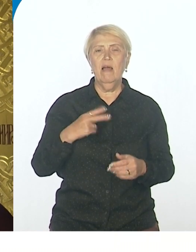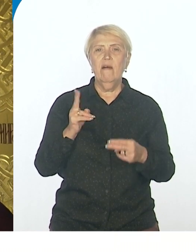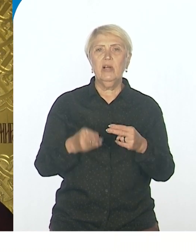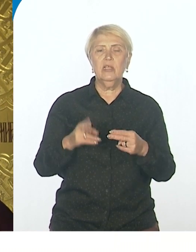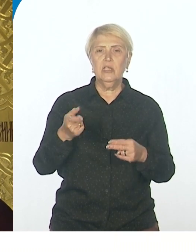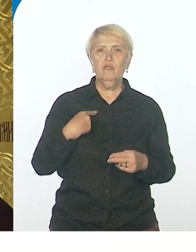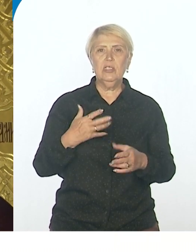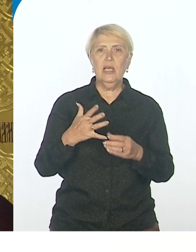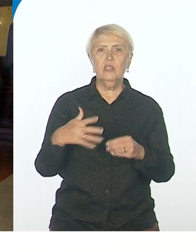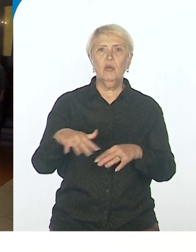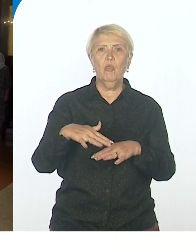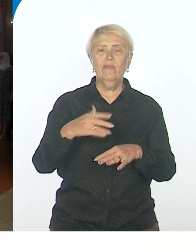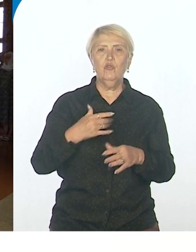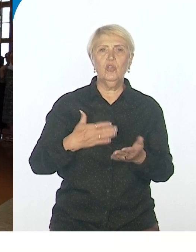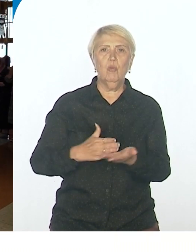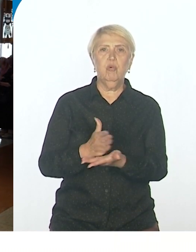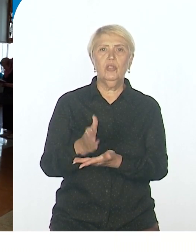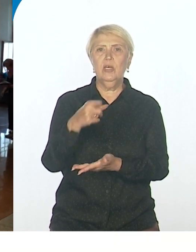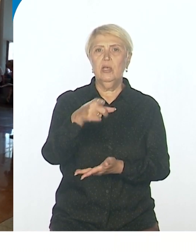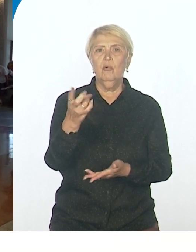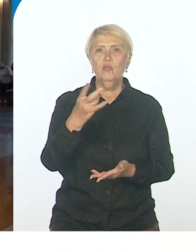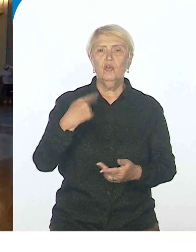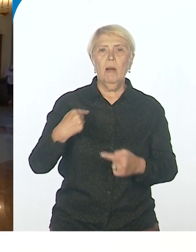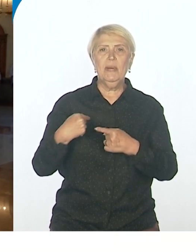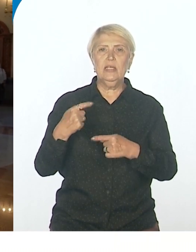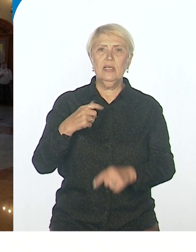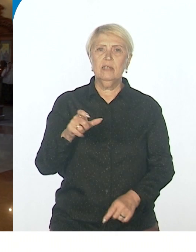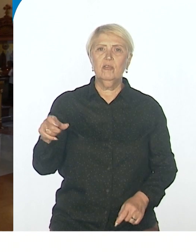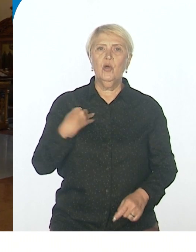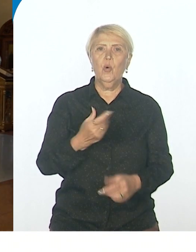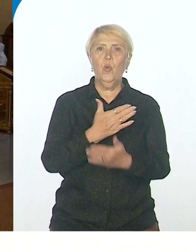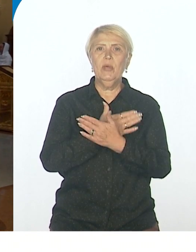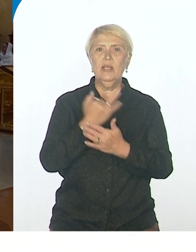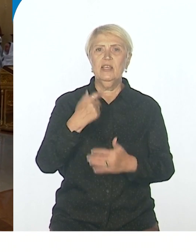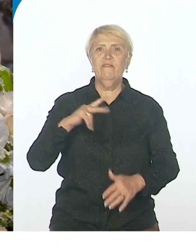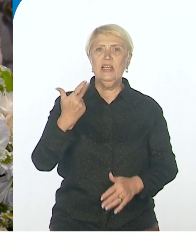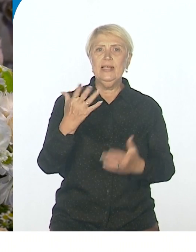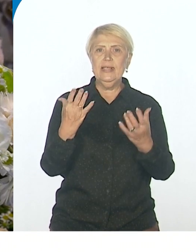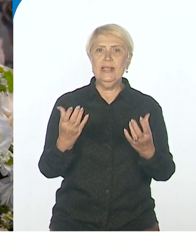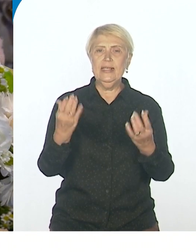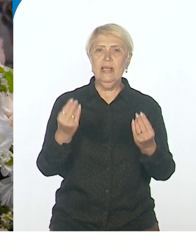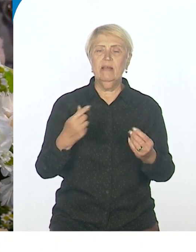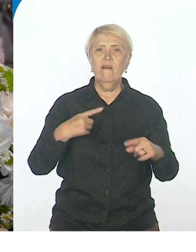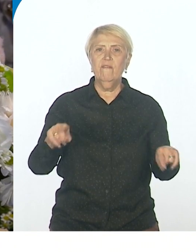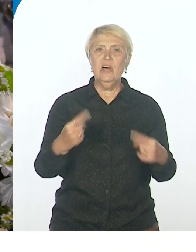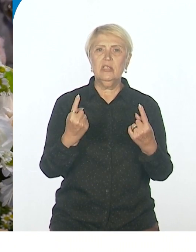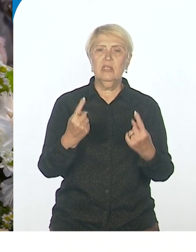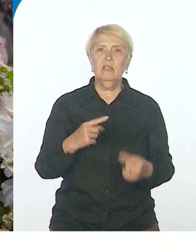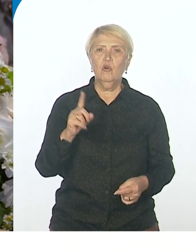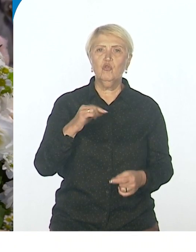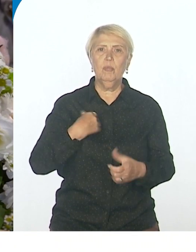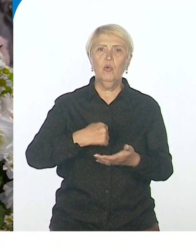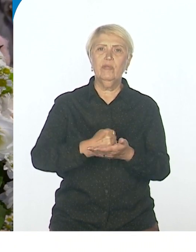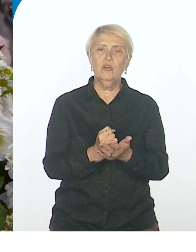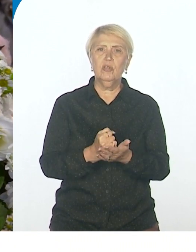пути Господь открыл ученикам, ему предстоит пострадать за людей, умереть и в третий день воскреснуть. Чтобы утвердить апостолов в вере,